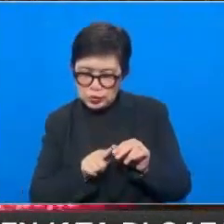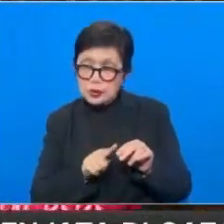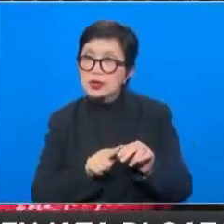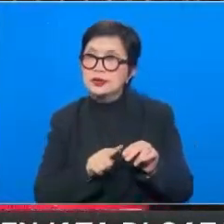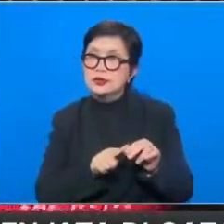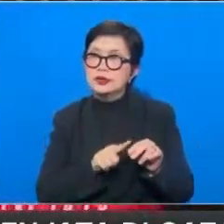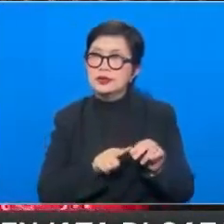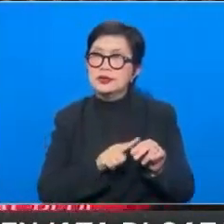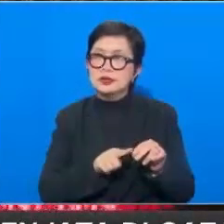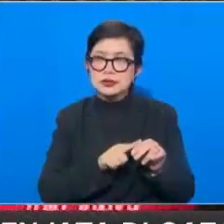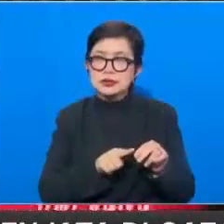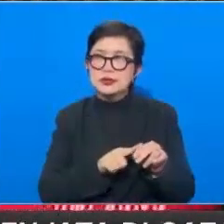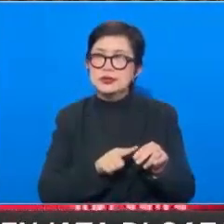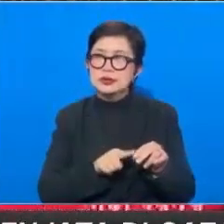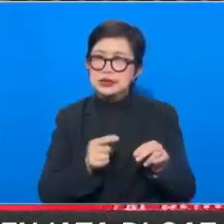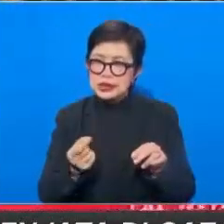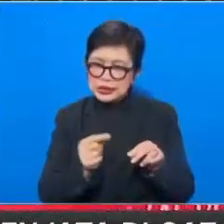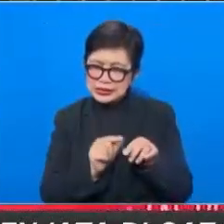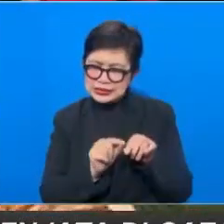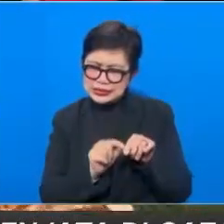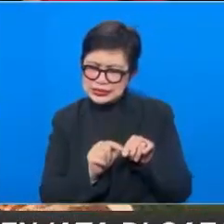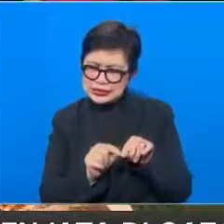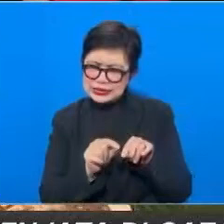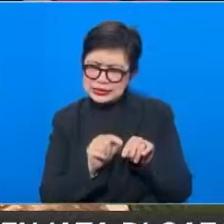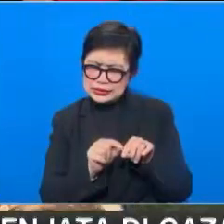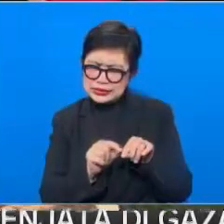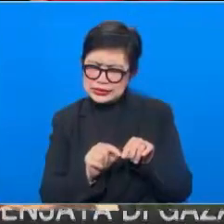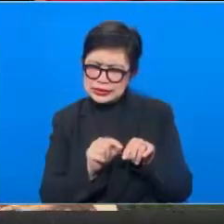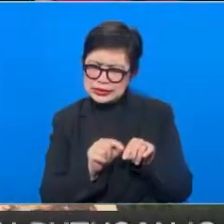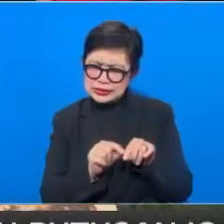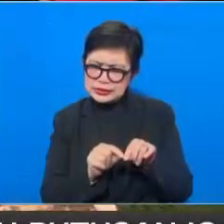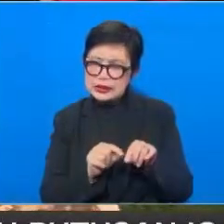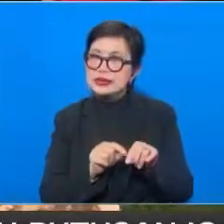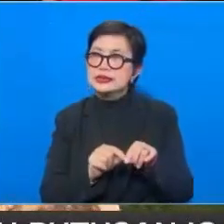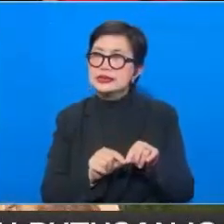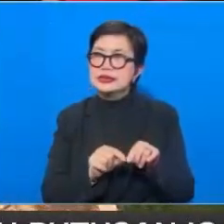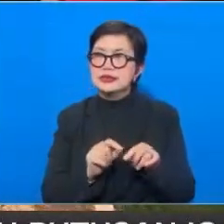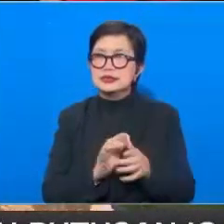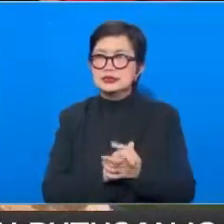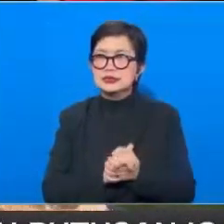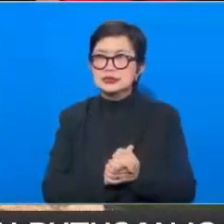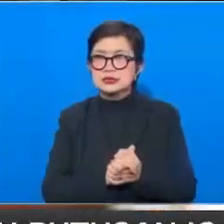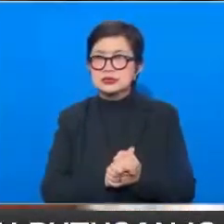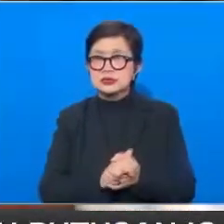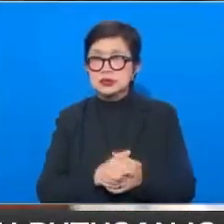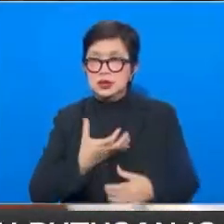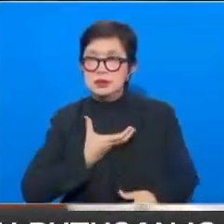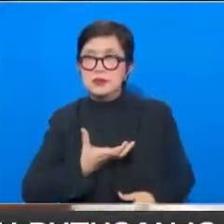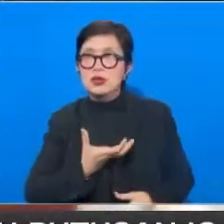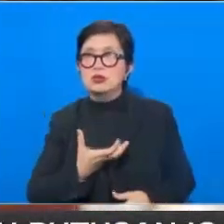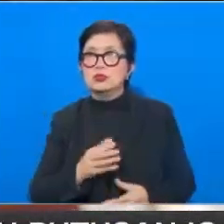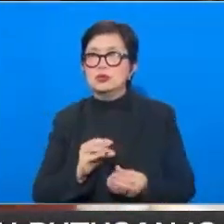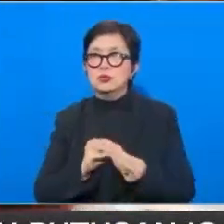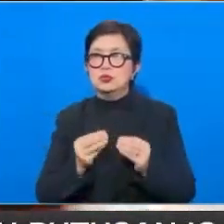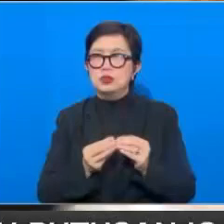tekstur si seratnya itu lebih kecil dibandingkan daging sapi. Serat dagingnya lebih kecil dibandingkan dengan sapi. Nah, sebaiknya ada tips nih kalau mau bikin